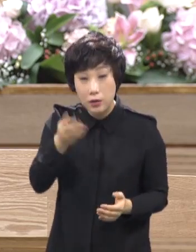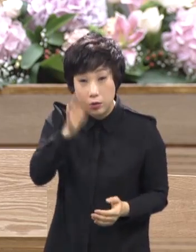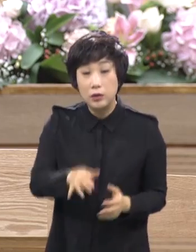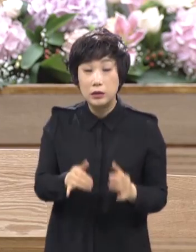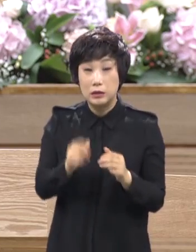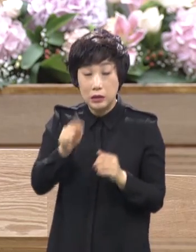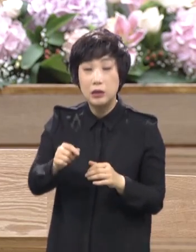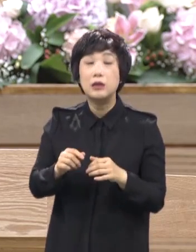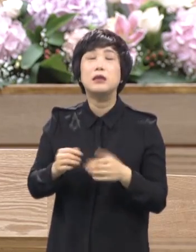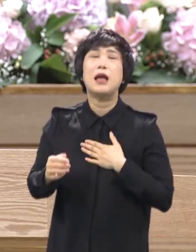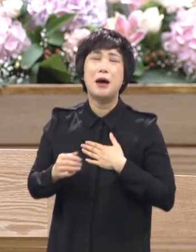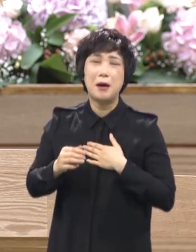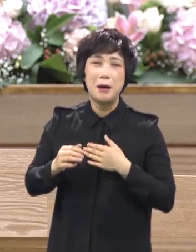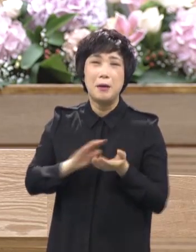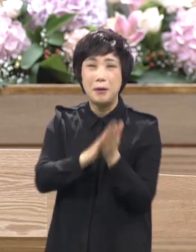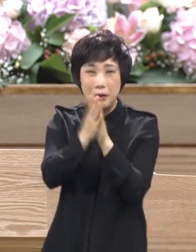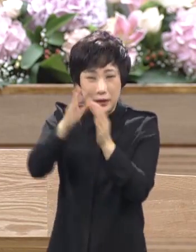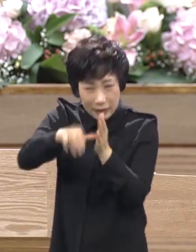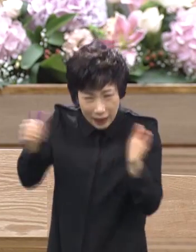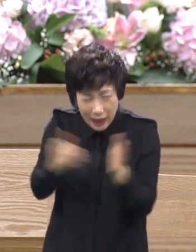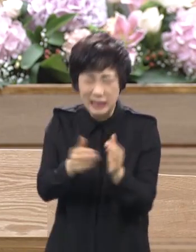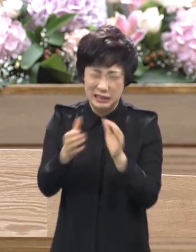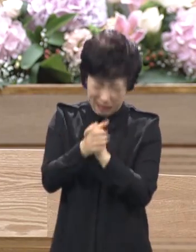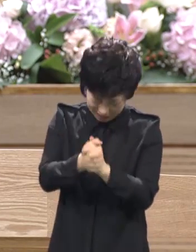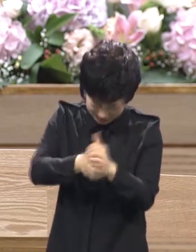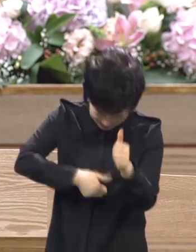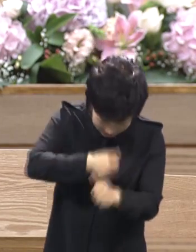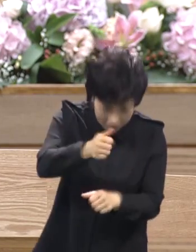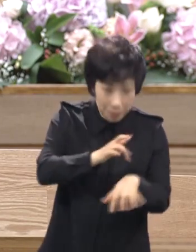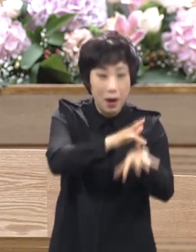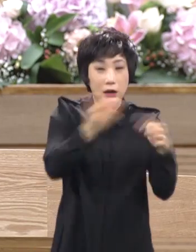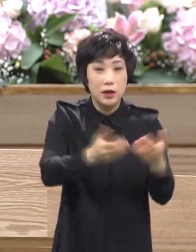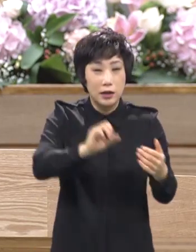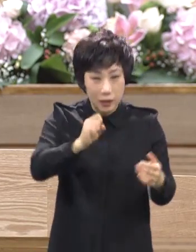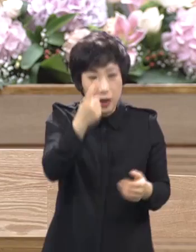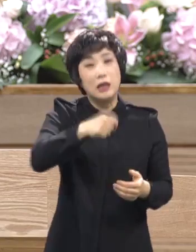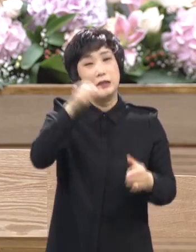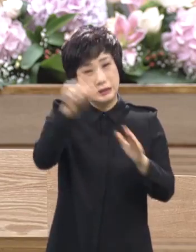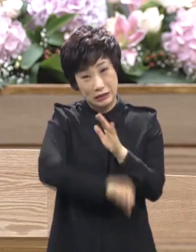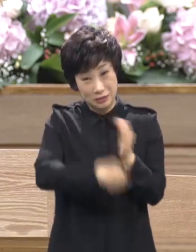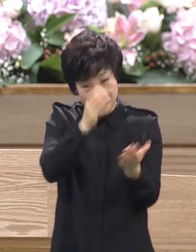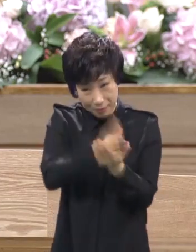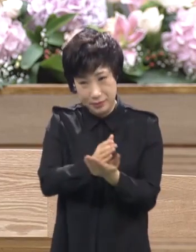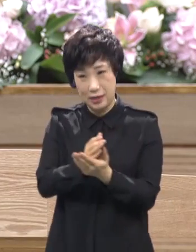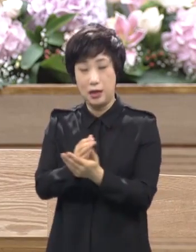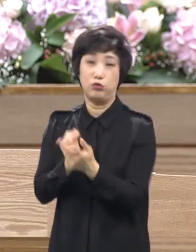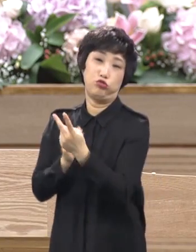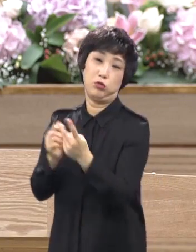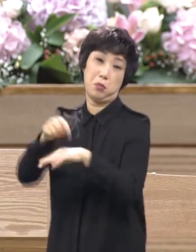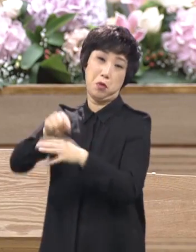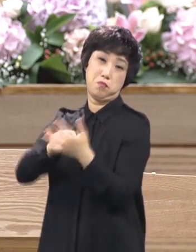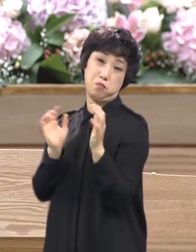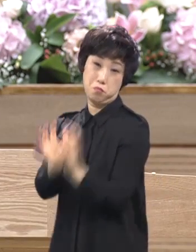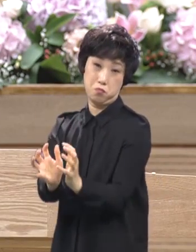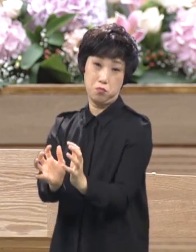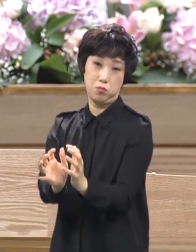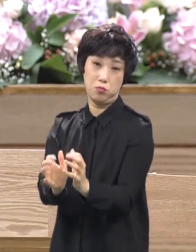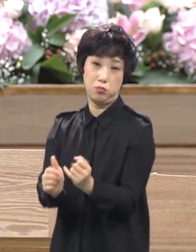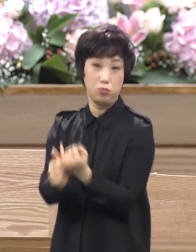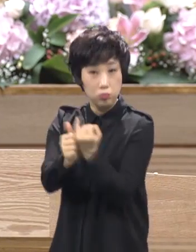될 때까지 기도하고 이겨내서 마귀에게 치지 말자. 마귀에게 치지 말자.